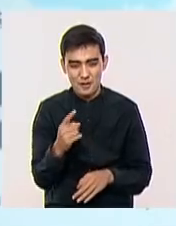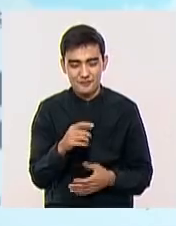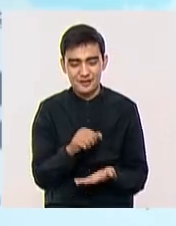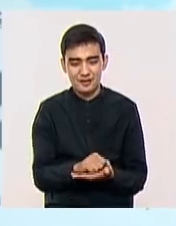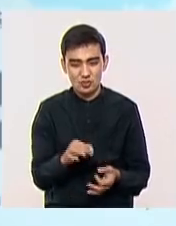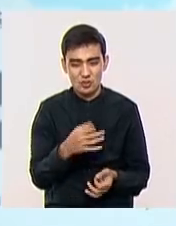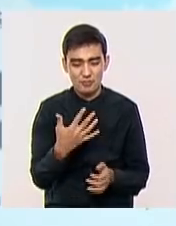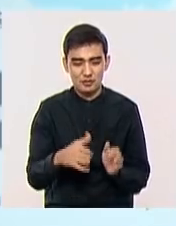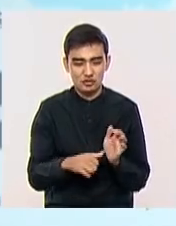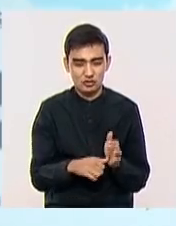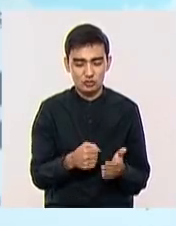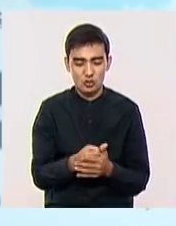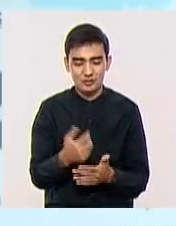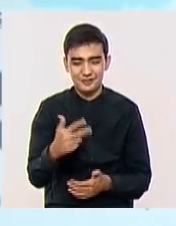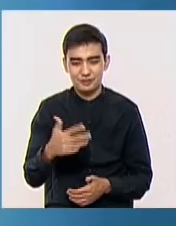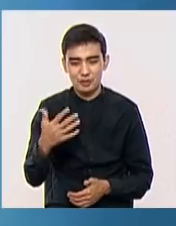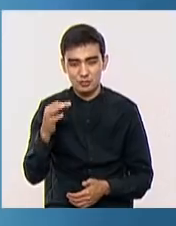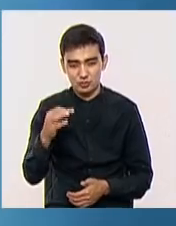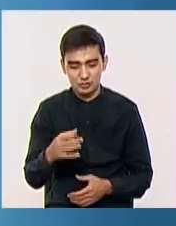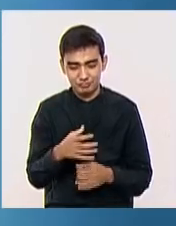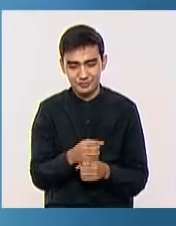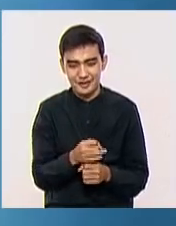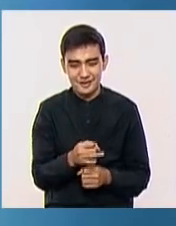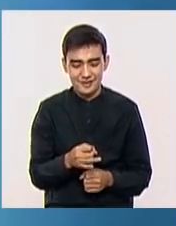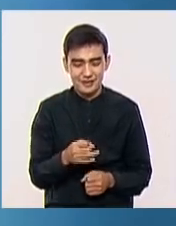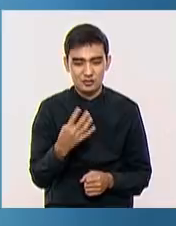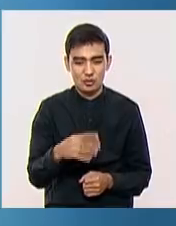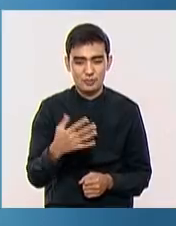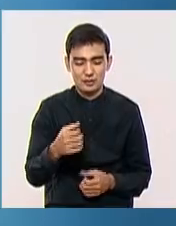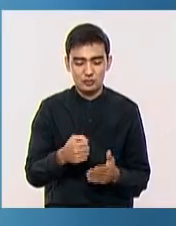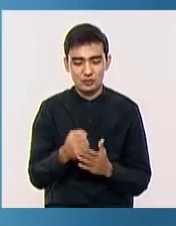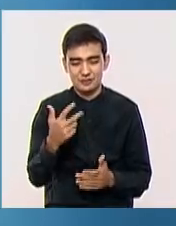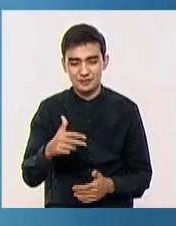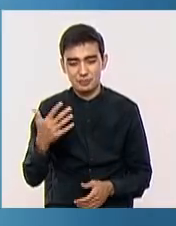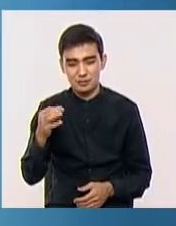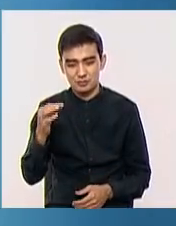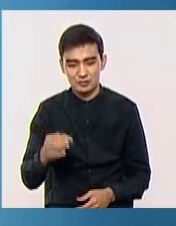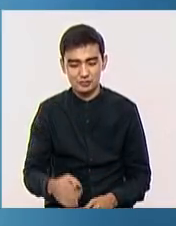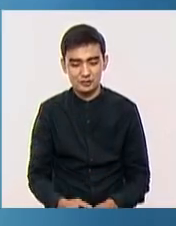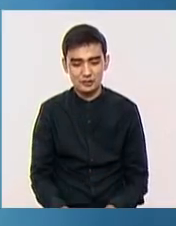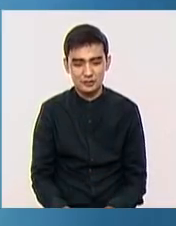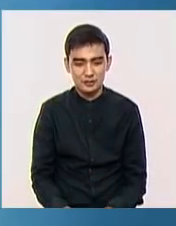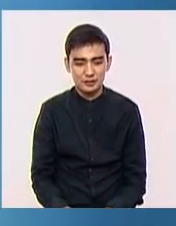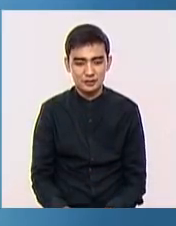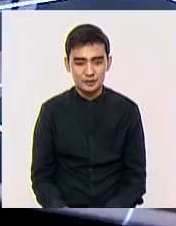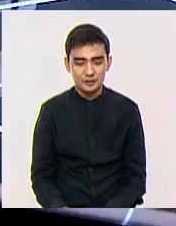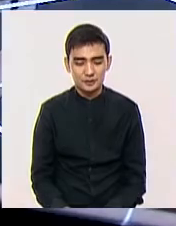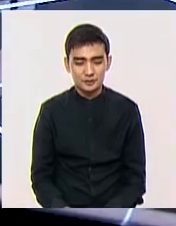с 56 до 35%, реанимационных с 45 до 35%.